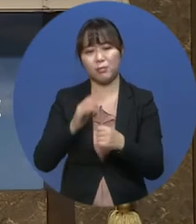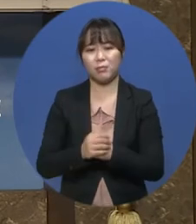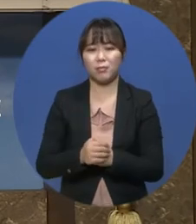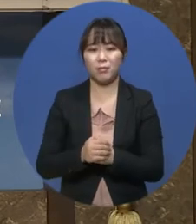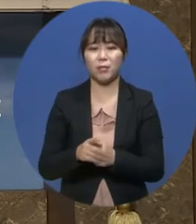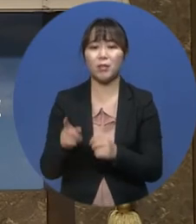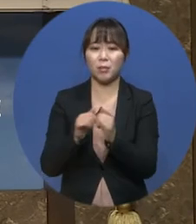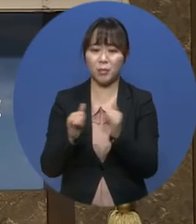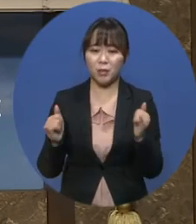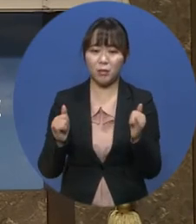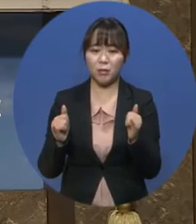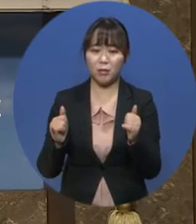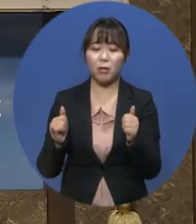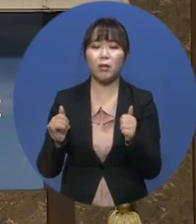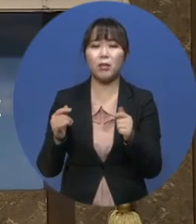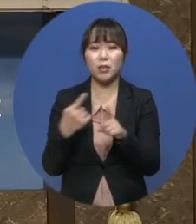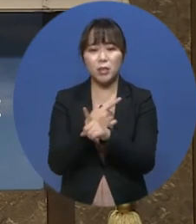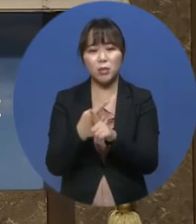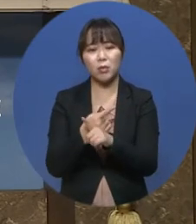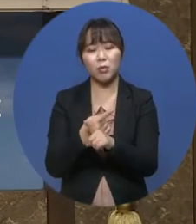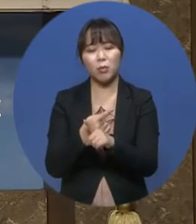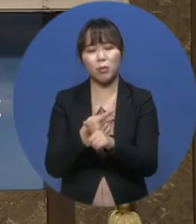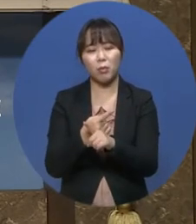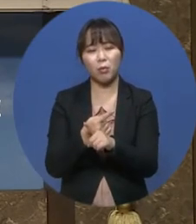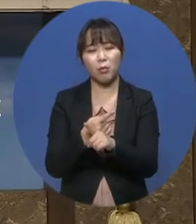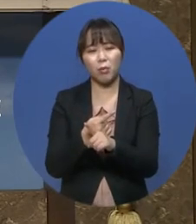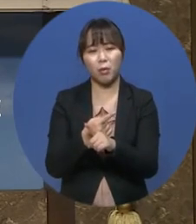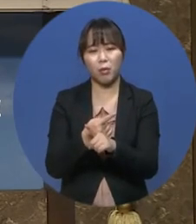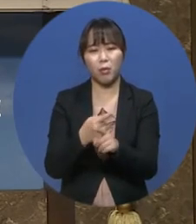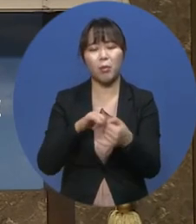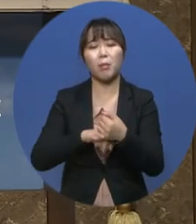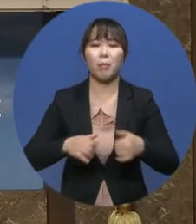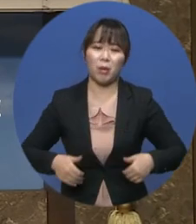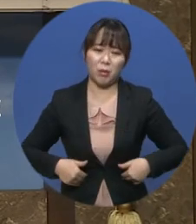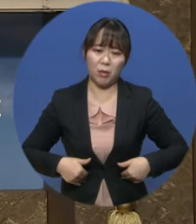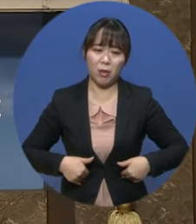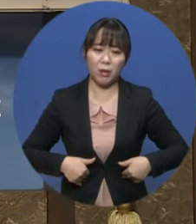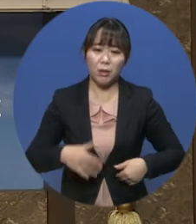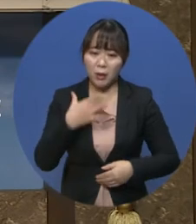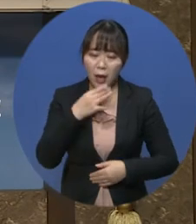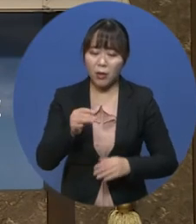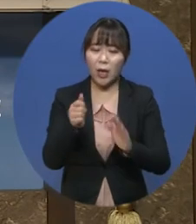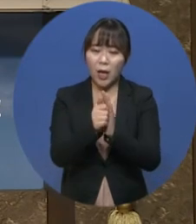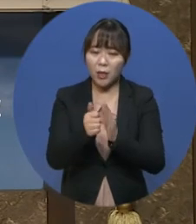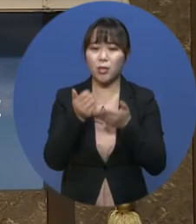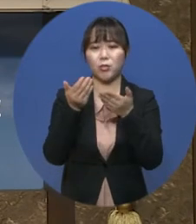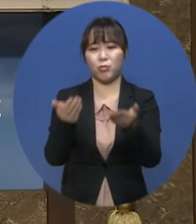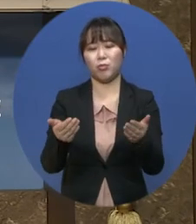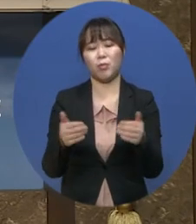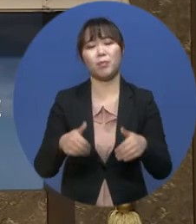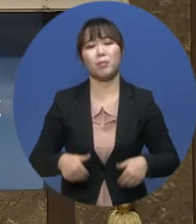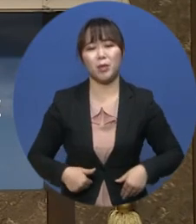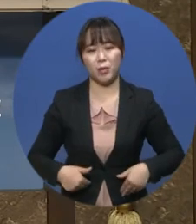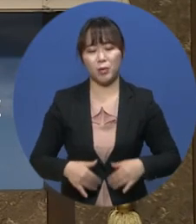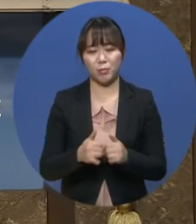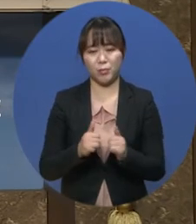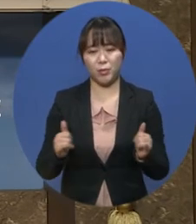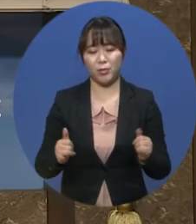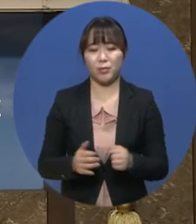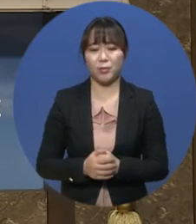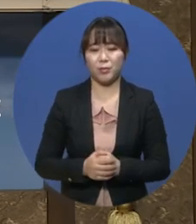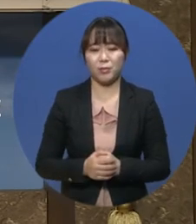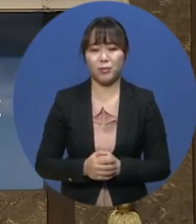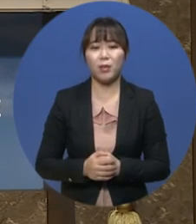받을 자격이 있다고 생각해요 저는 당연히 혜택을 뒤에 된 분들인데